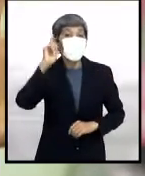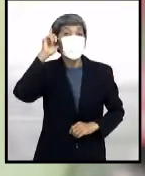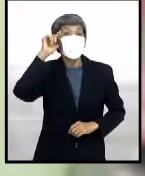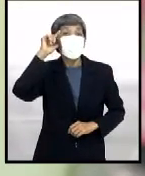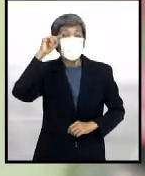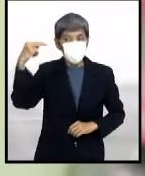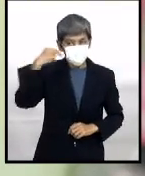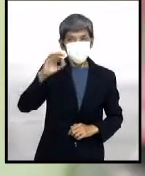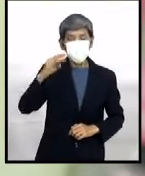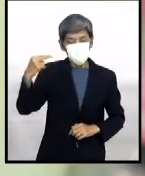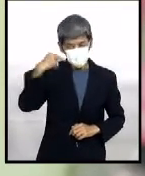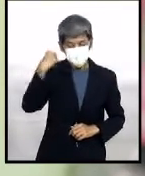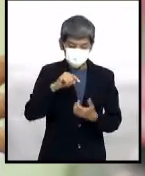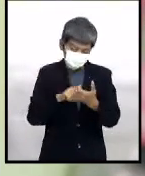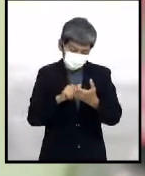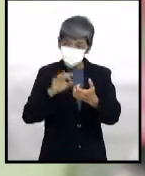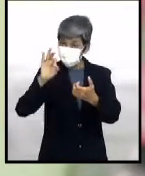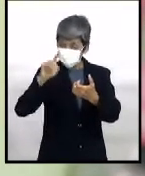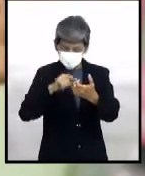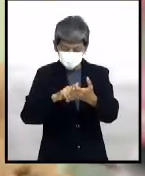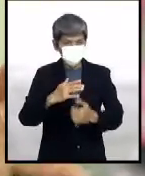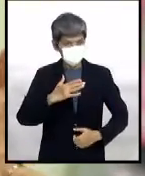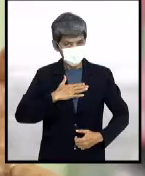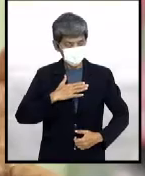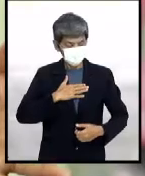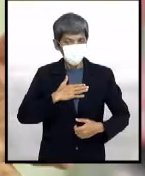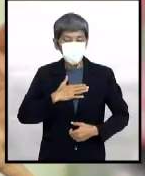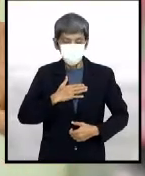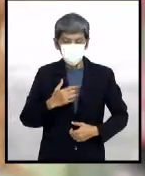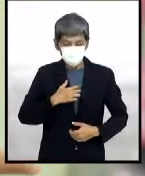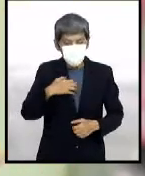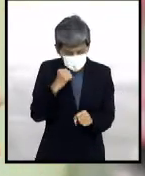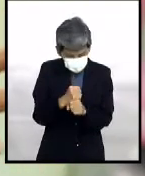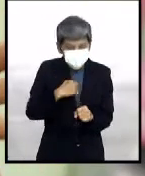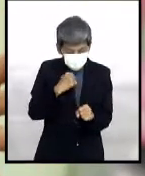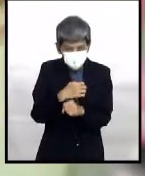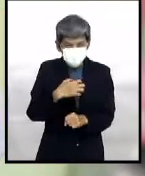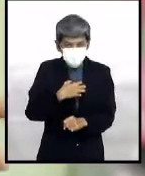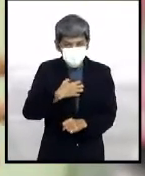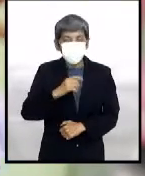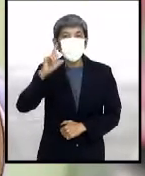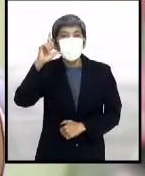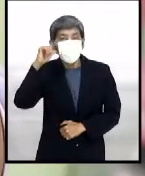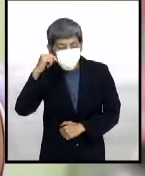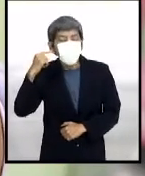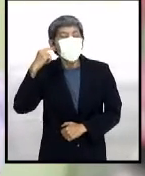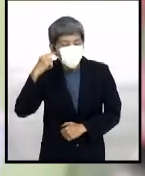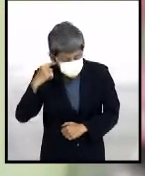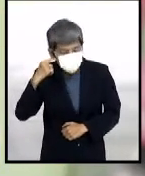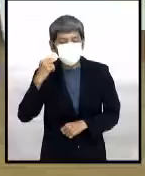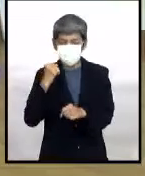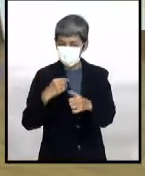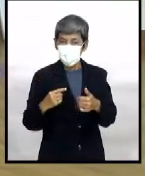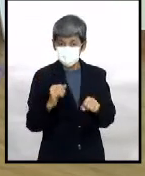คุณแม่ติดตามผมใน Facebook มาระยะหนึ่งจนเห็นว่าผมอยากทำอะไรจนไว้ใจว่าผมทำจ